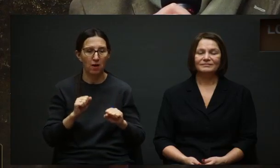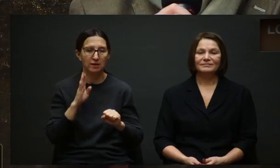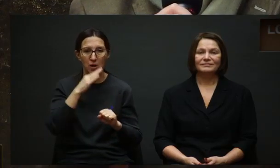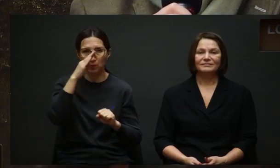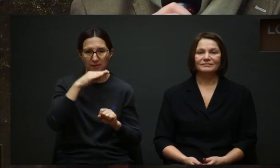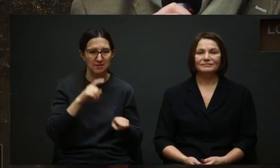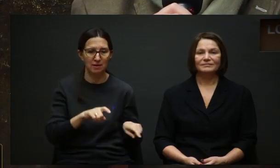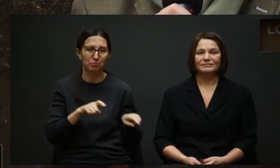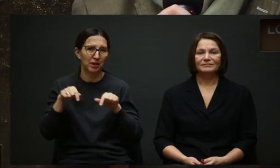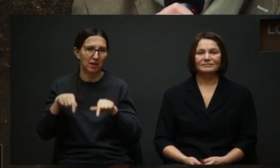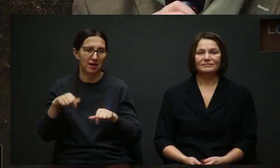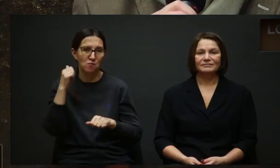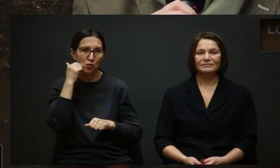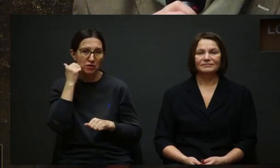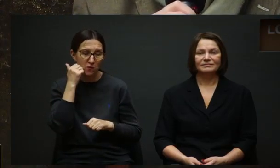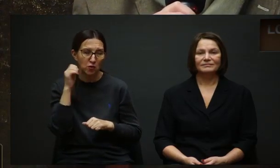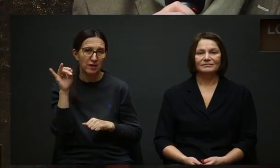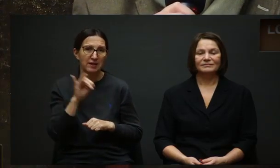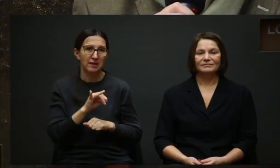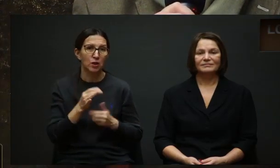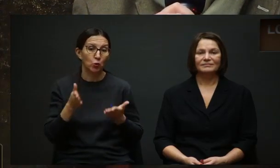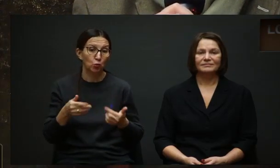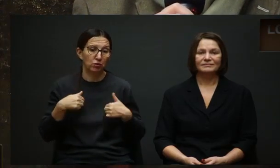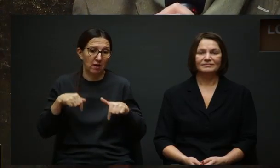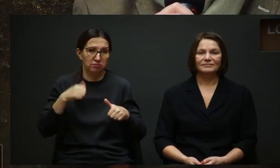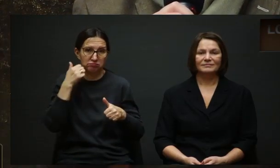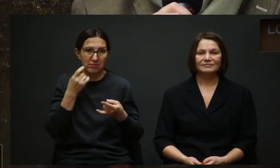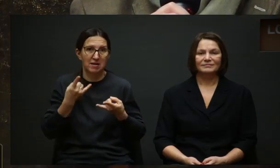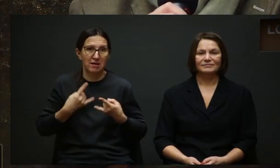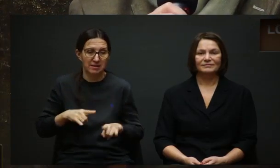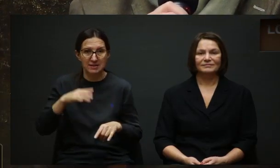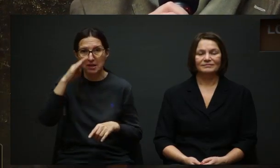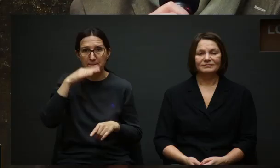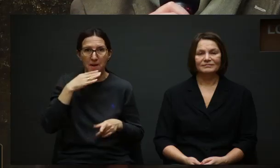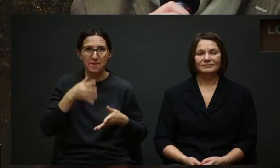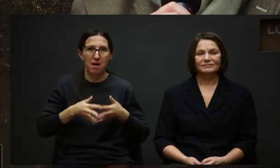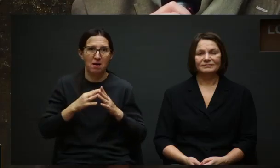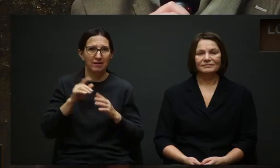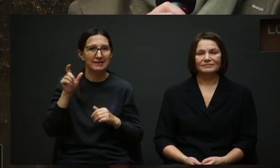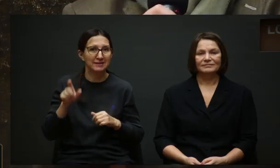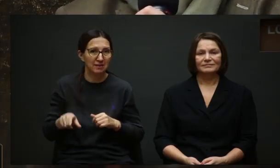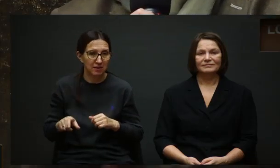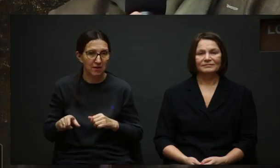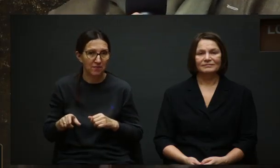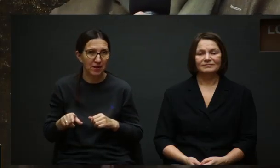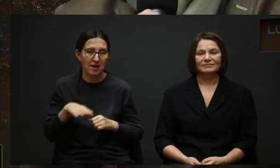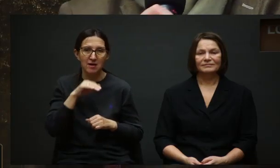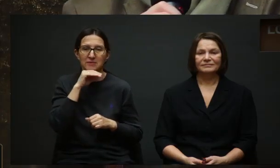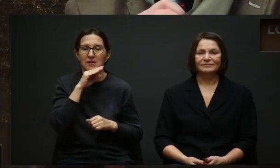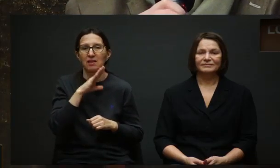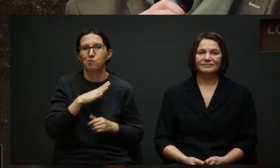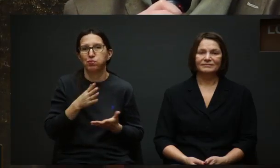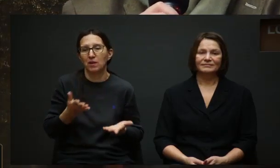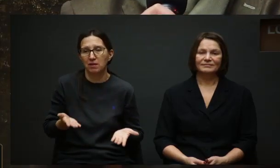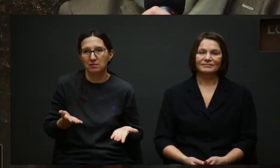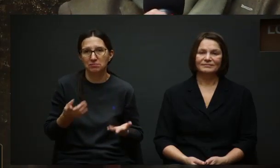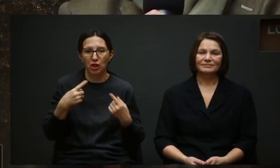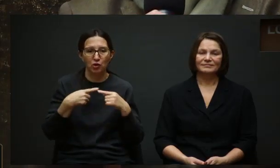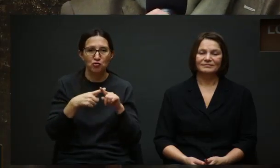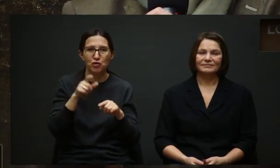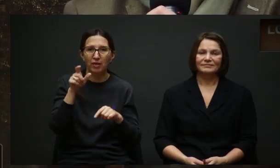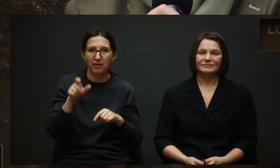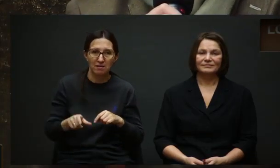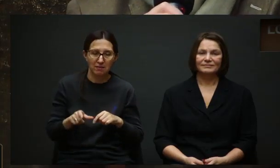переехали в Москву, и тут я и родился. Папа архитектор, дед был